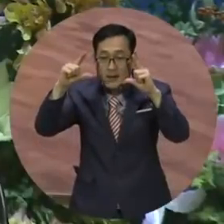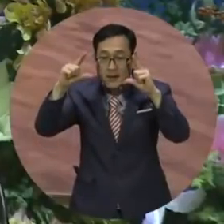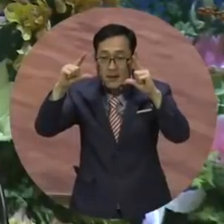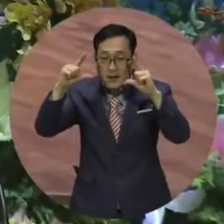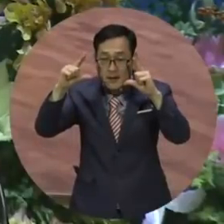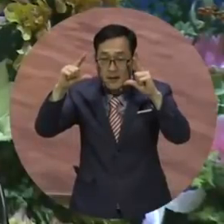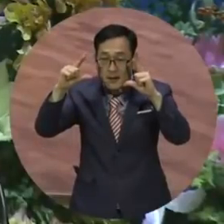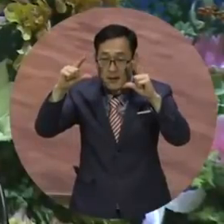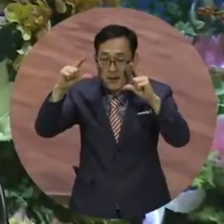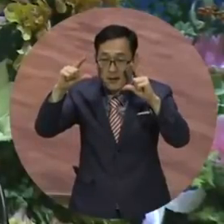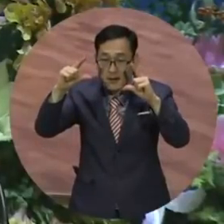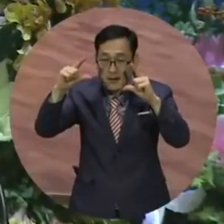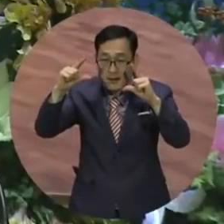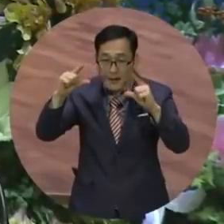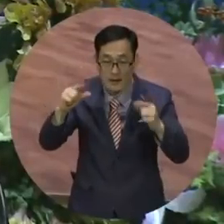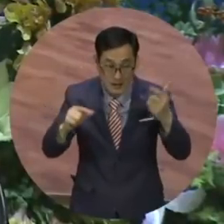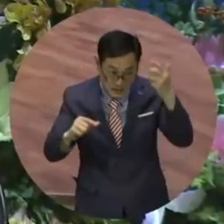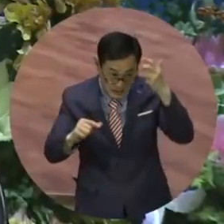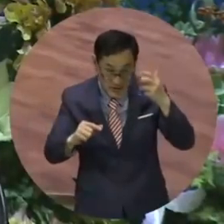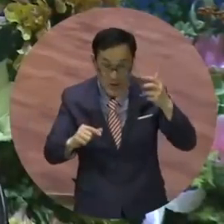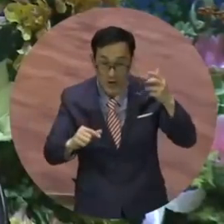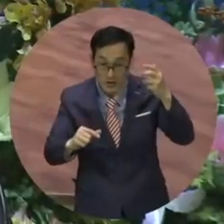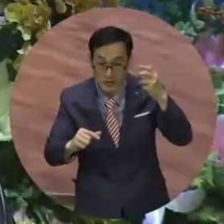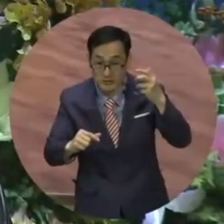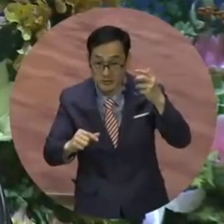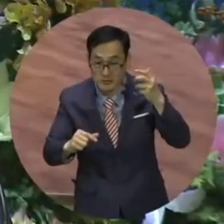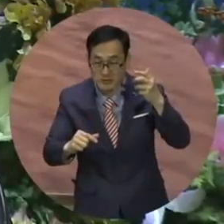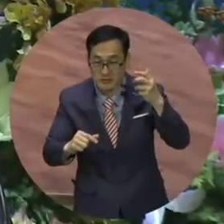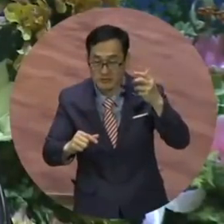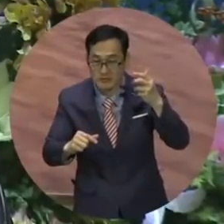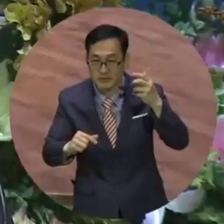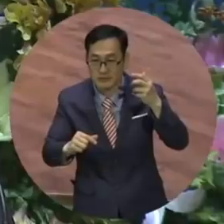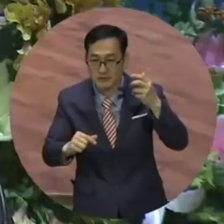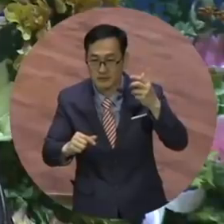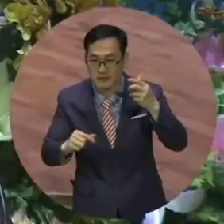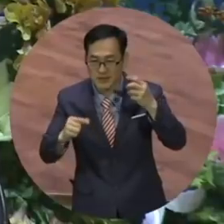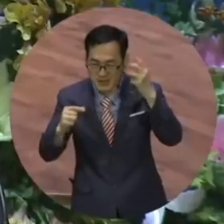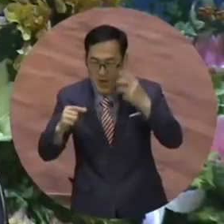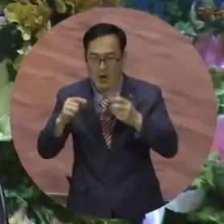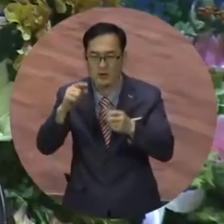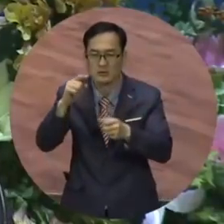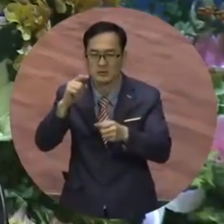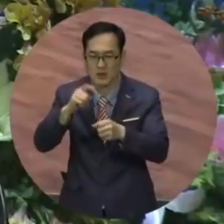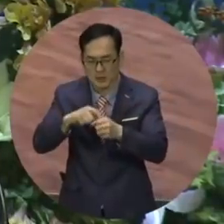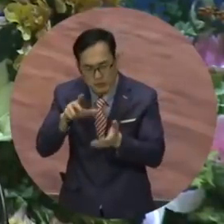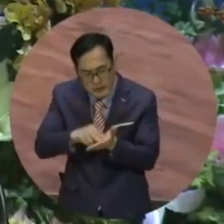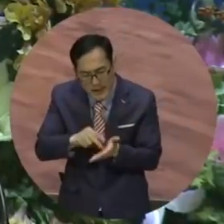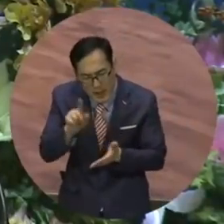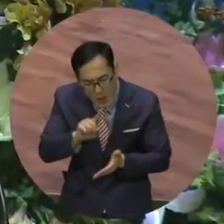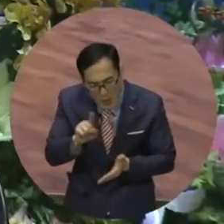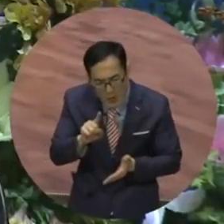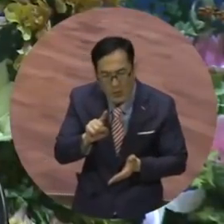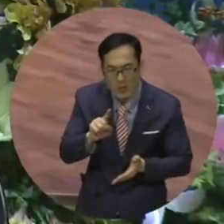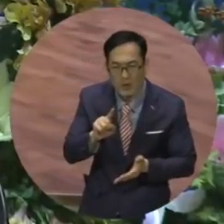영적인 이 세력에 철저히 분석해야 되는데 전혀 모르고